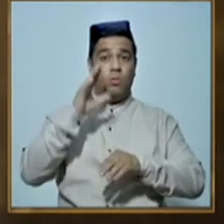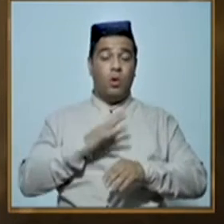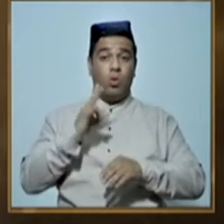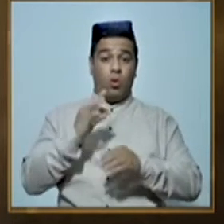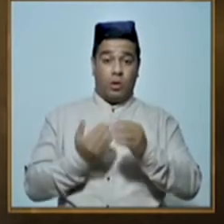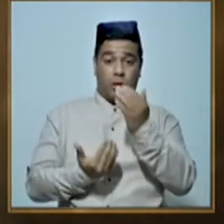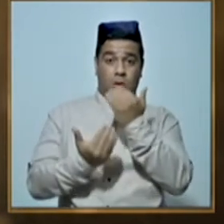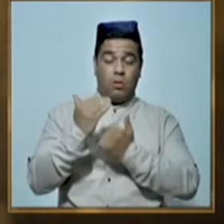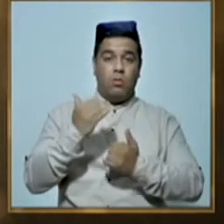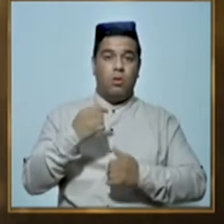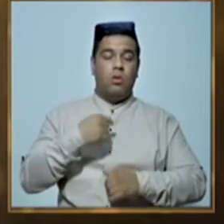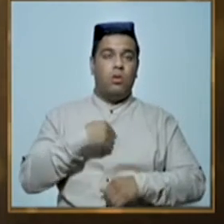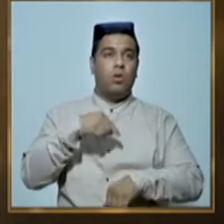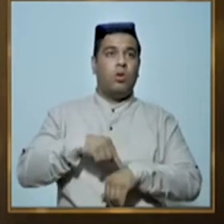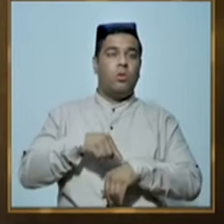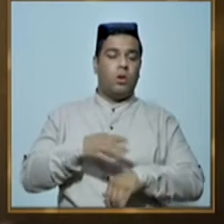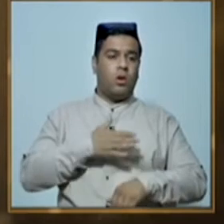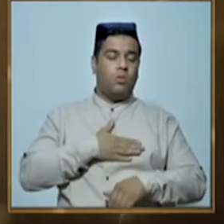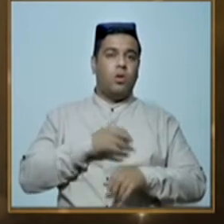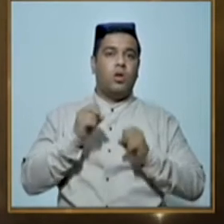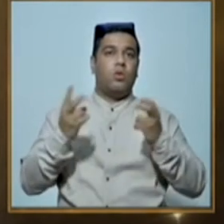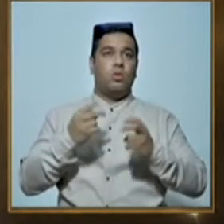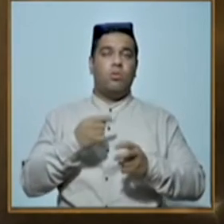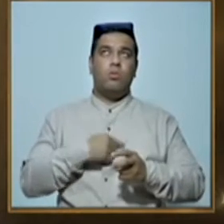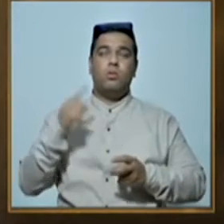qilyatib qalbimiz qandoq bo'lishini o'rganganimiz yo'q hali.